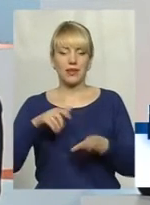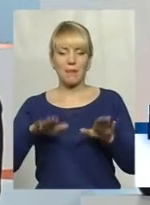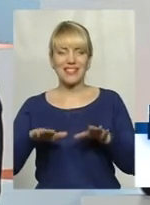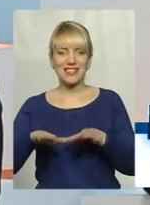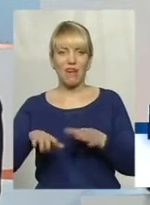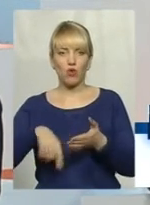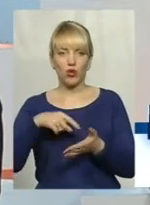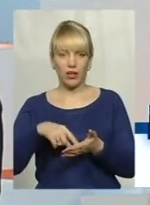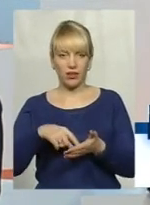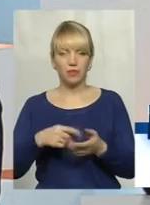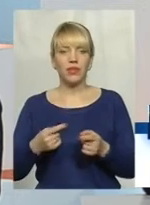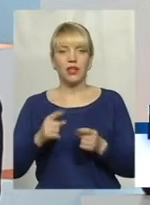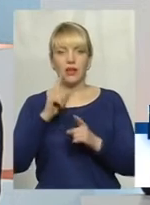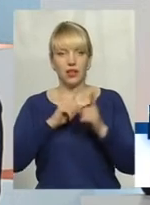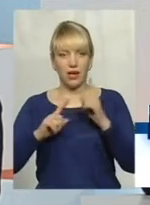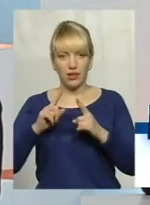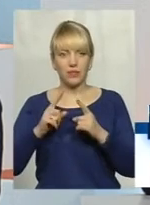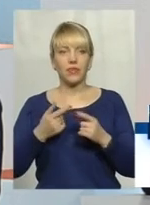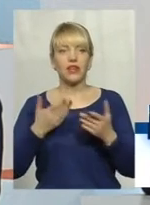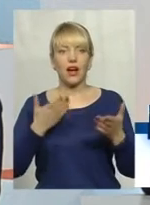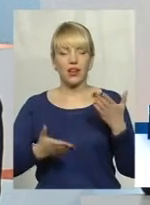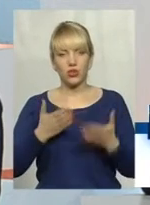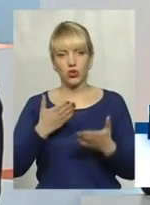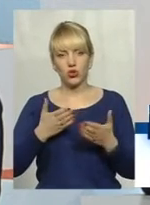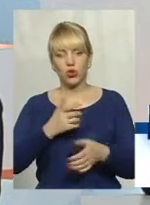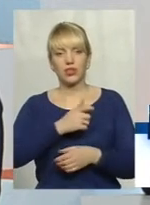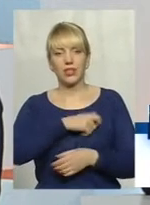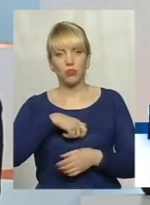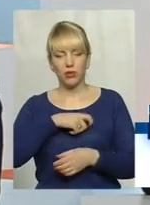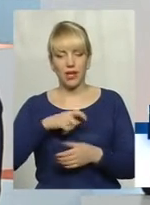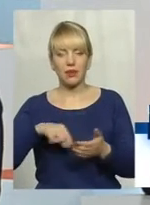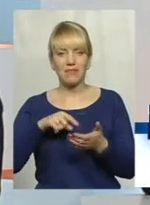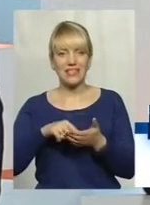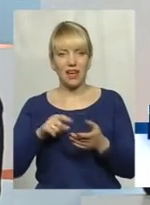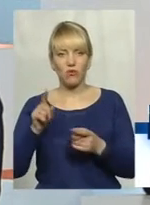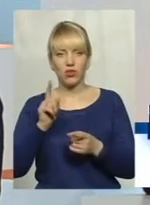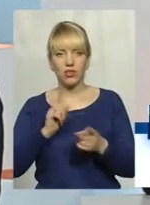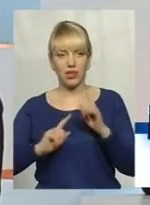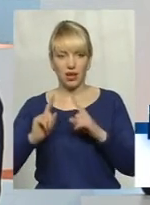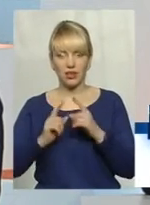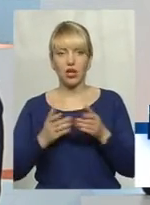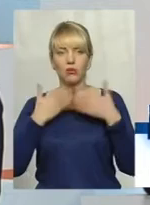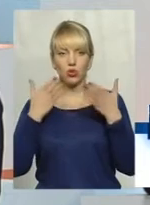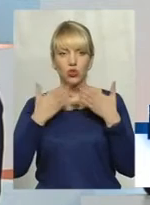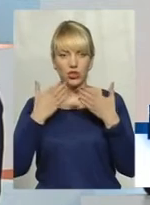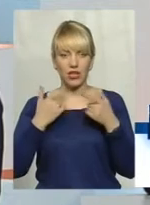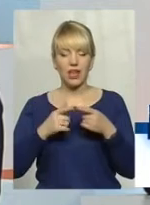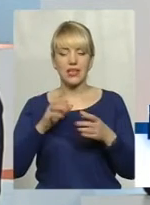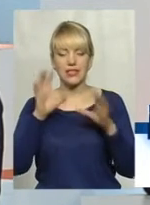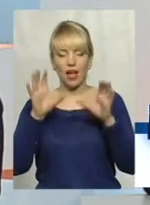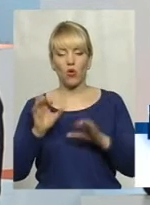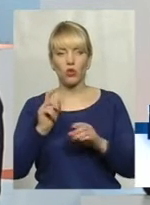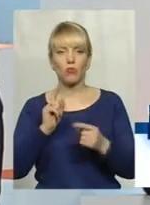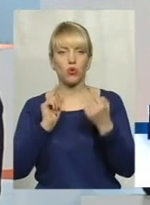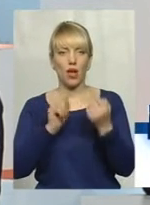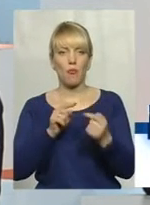ради. Тобто, якщо депутат місцевої ради прочитає закон про запобігання